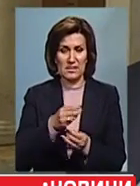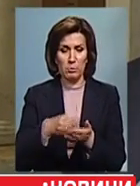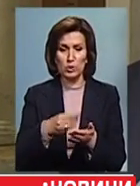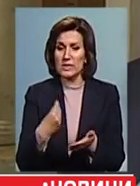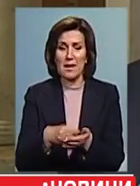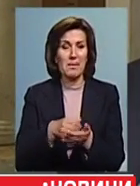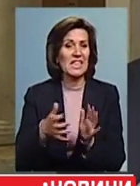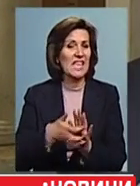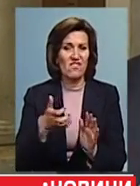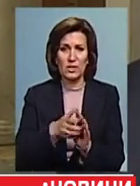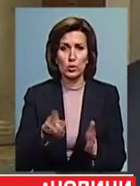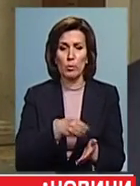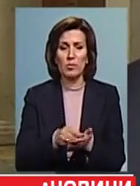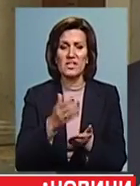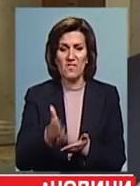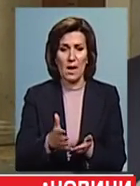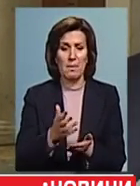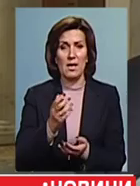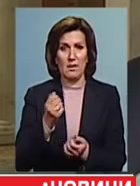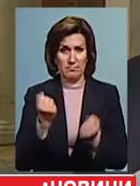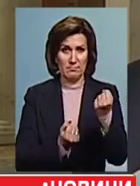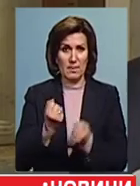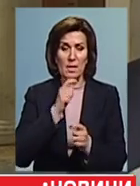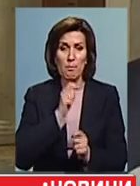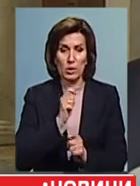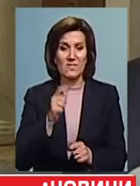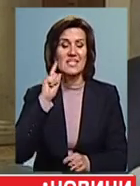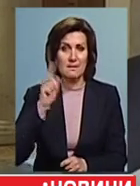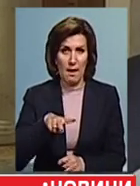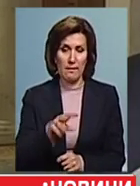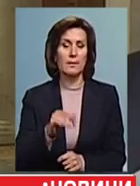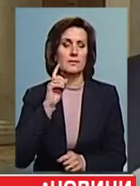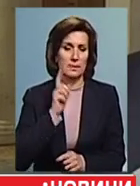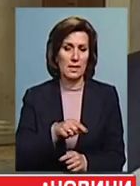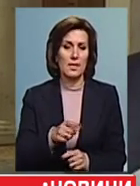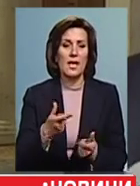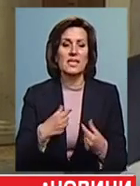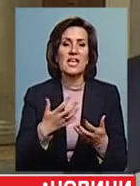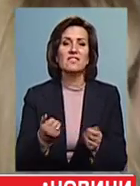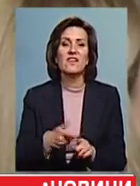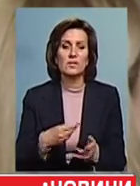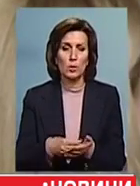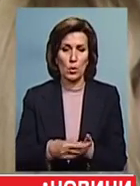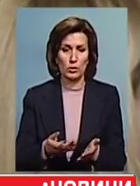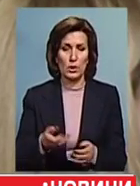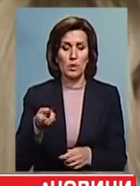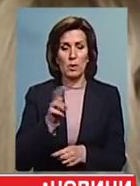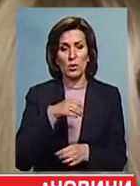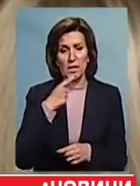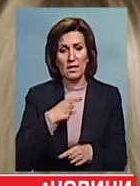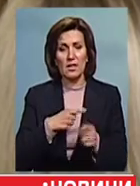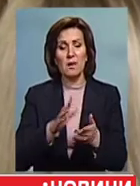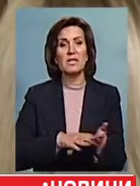моєї зарплати не вистачає на те, щоб купити вам Бентлі і подарувати. Знали? Знали. Де я взяв ці гроші? Потім приходить слідчий і